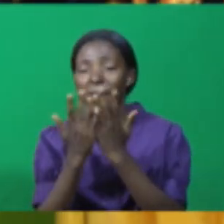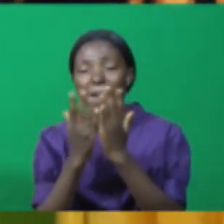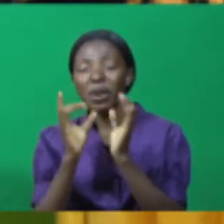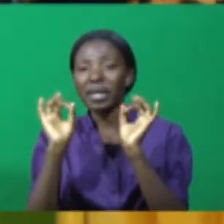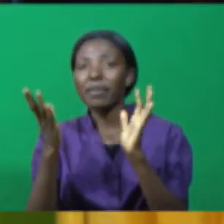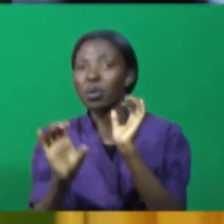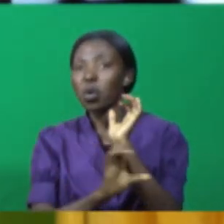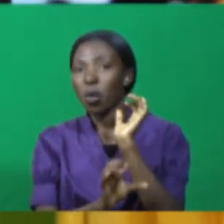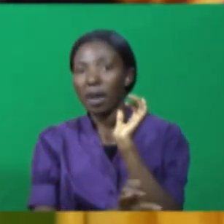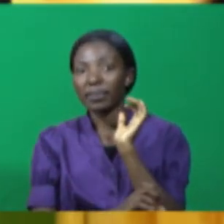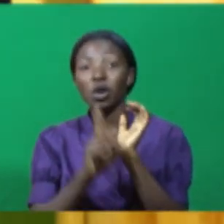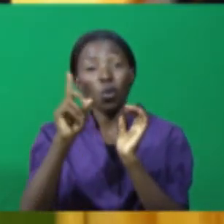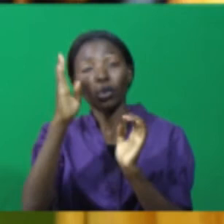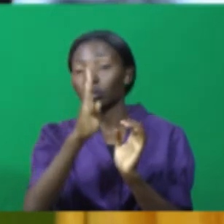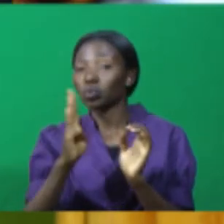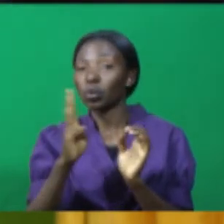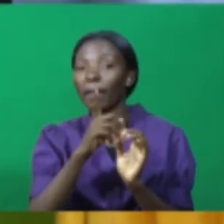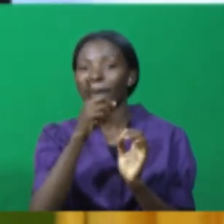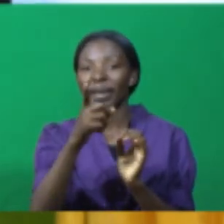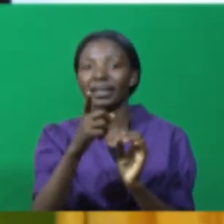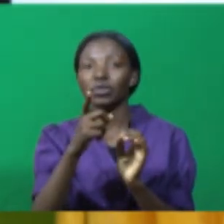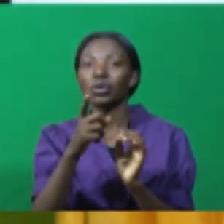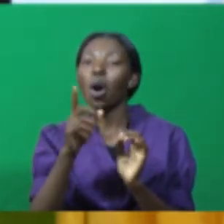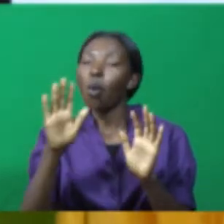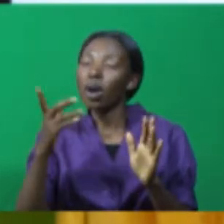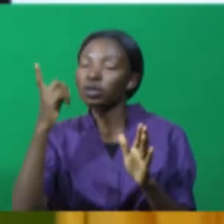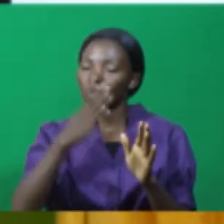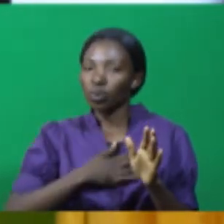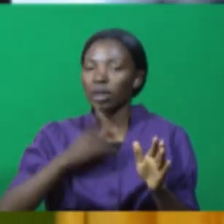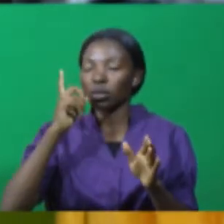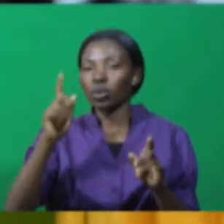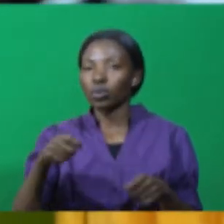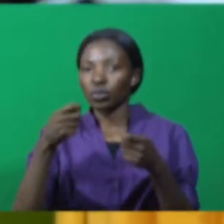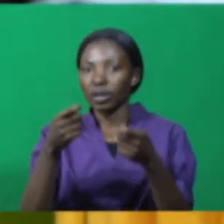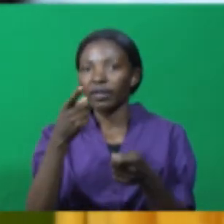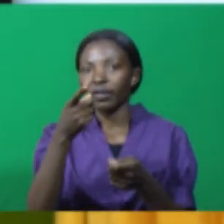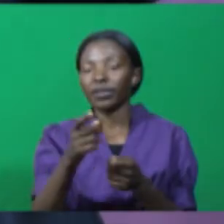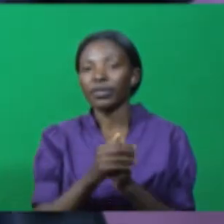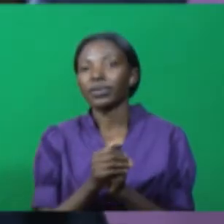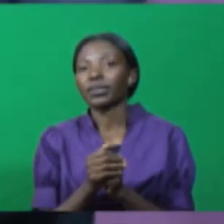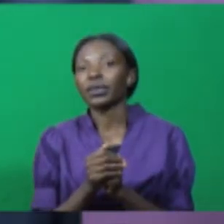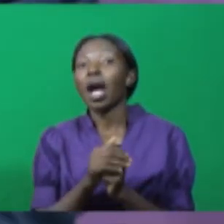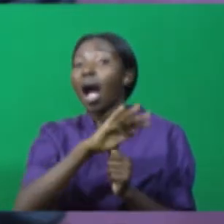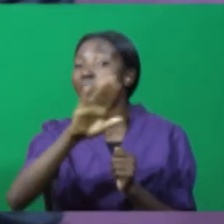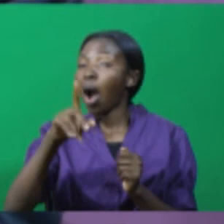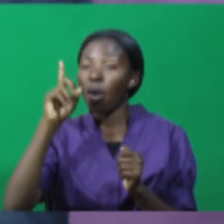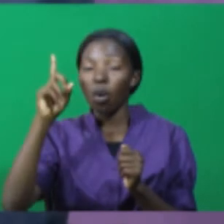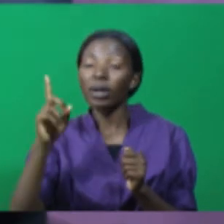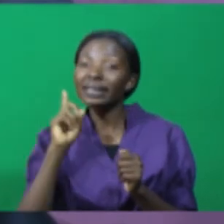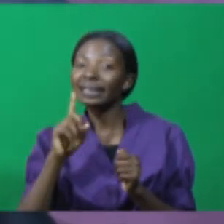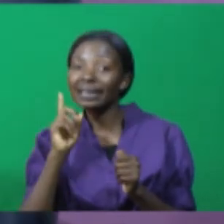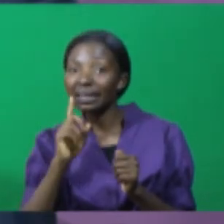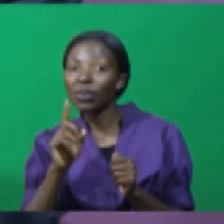anokuitira zvinoenderana newe nesituation yauri chauri kunida panguva iyoyo. In other words, our God is